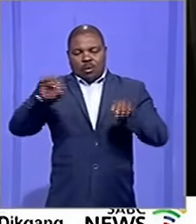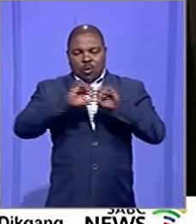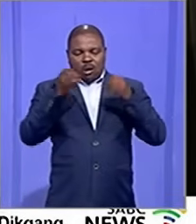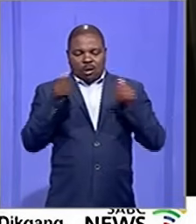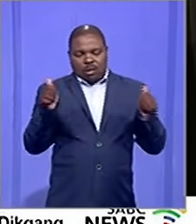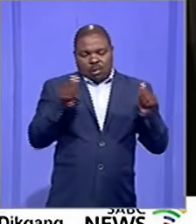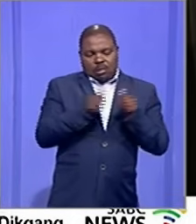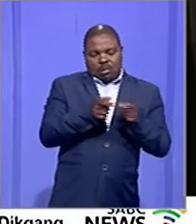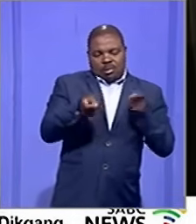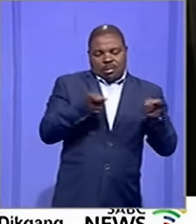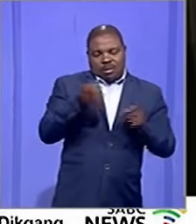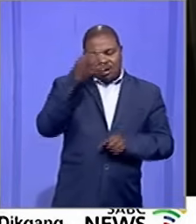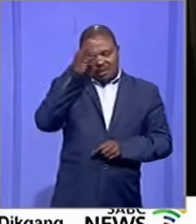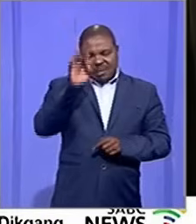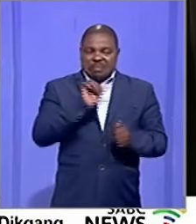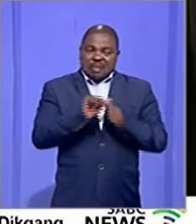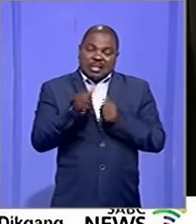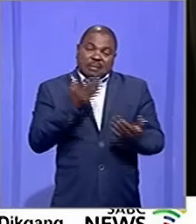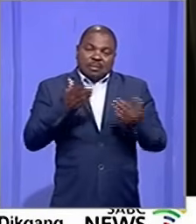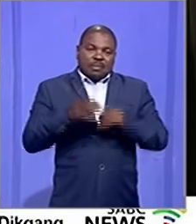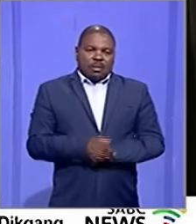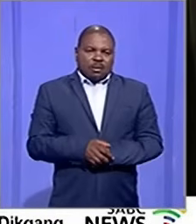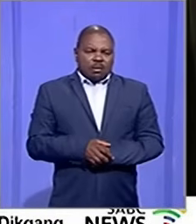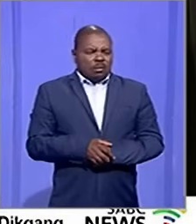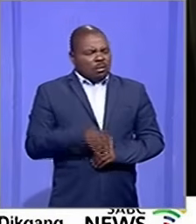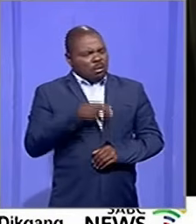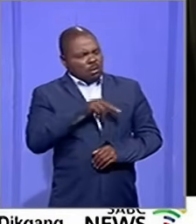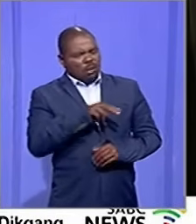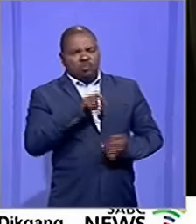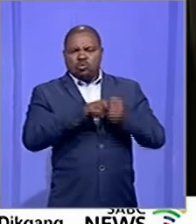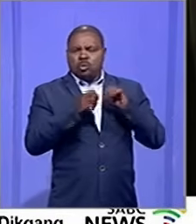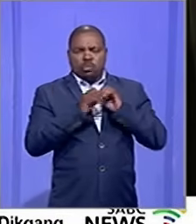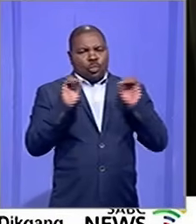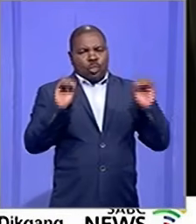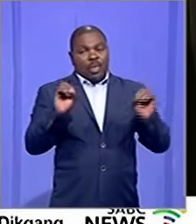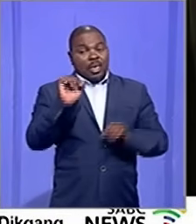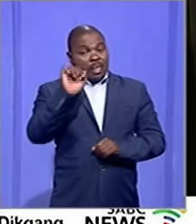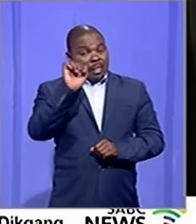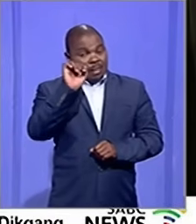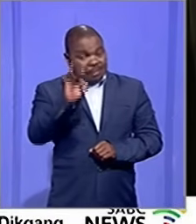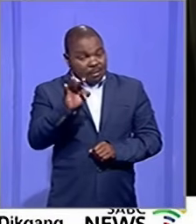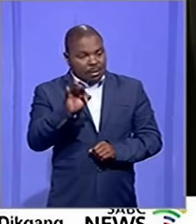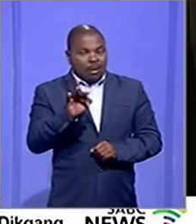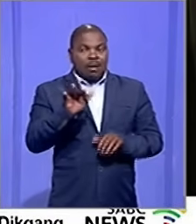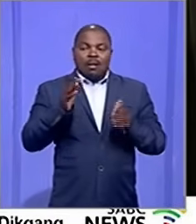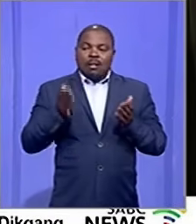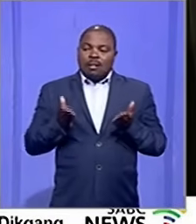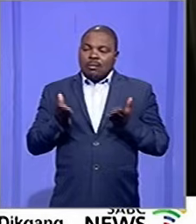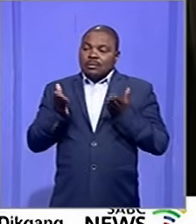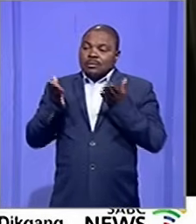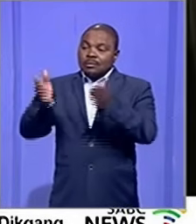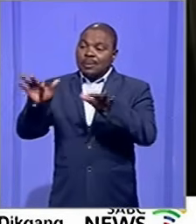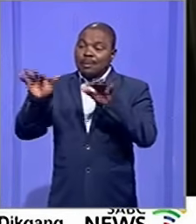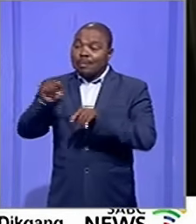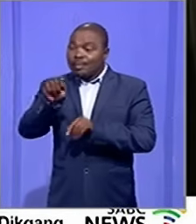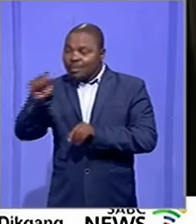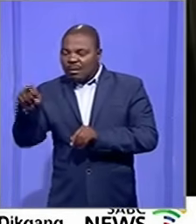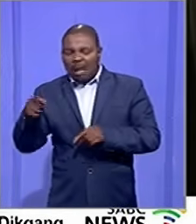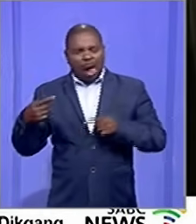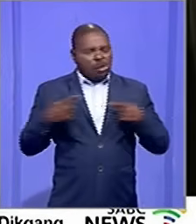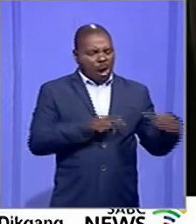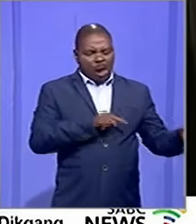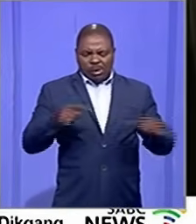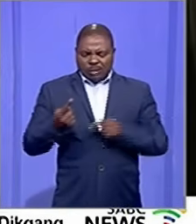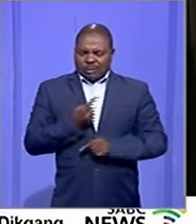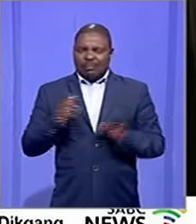Borwa mohlomong o ka dira bokaonenyana. Nna ke bone bothata le a tee fela ge ba ka tliša ditirelo bathong ba tloela go tlo šupana ka